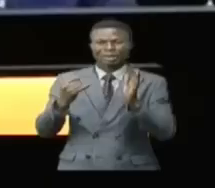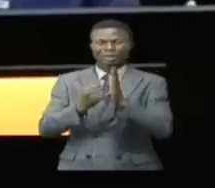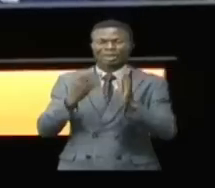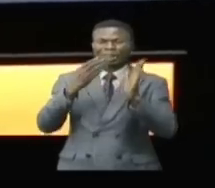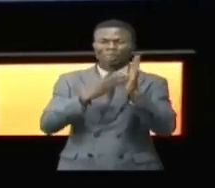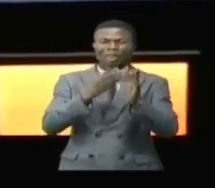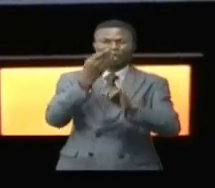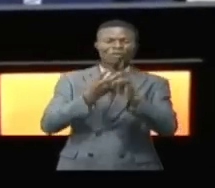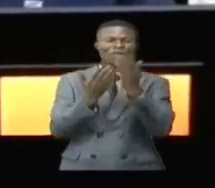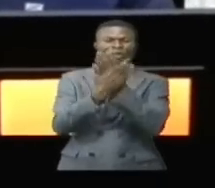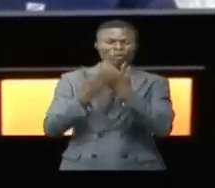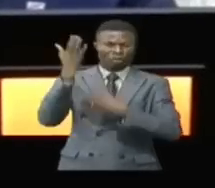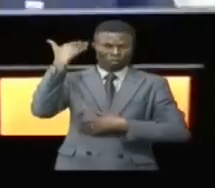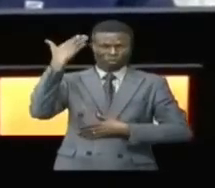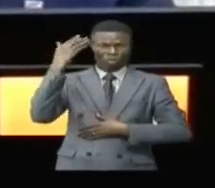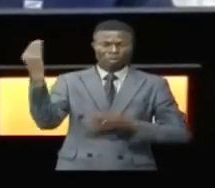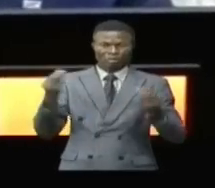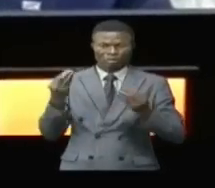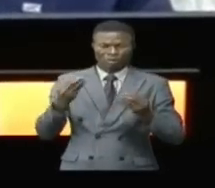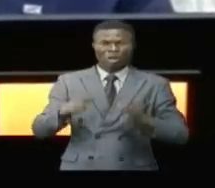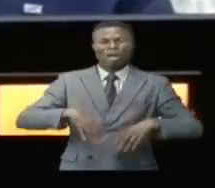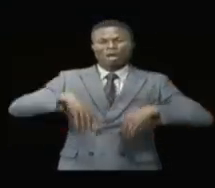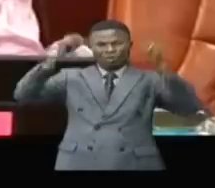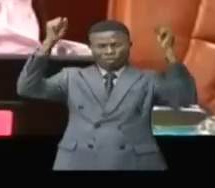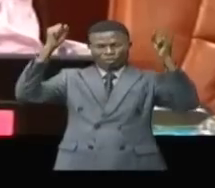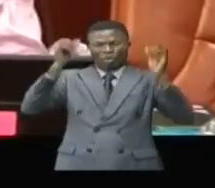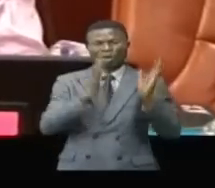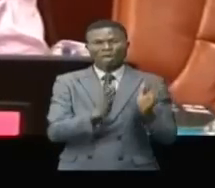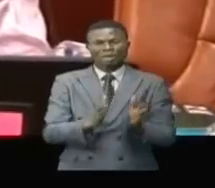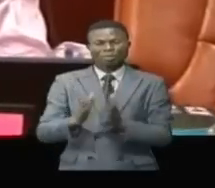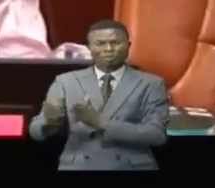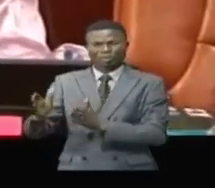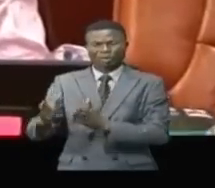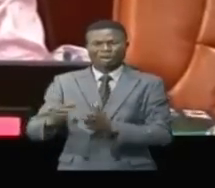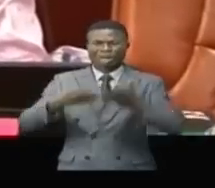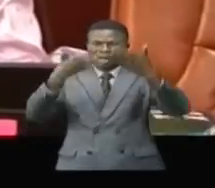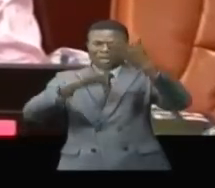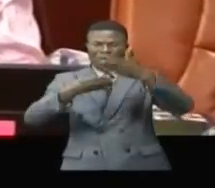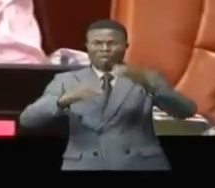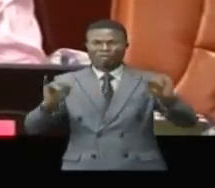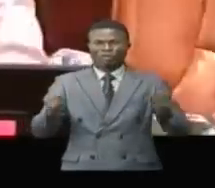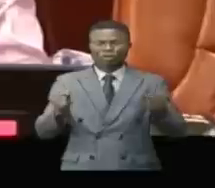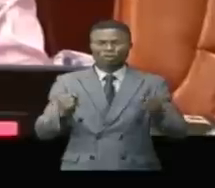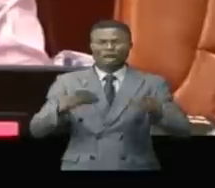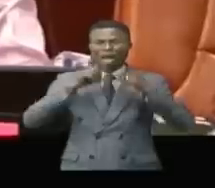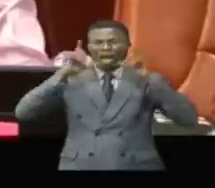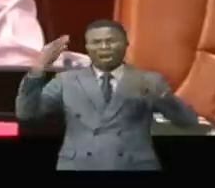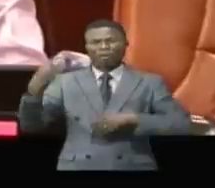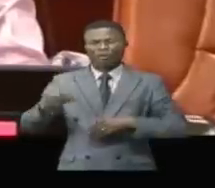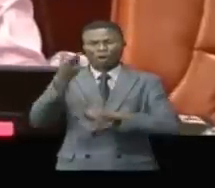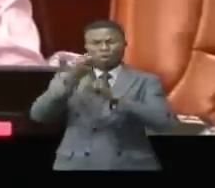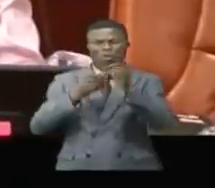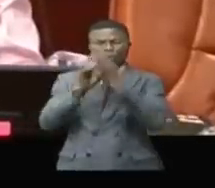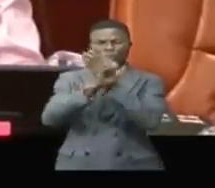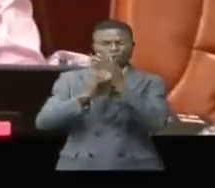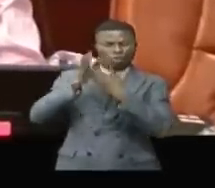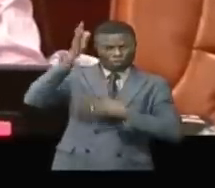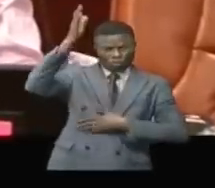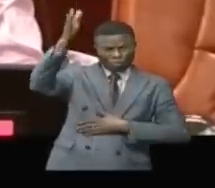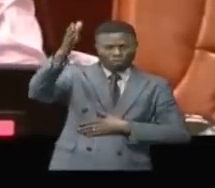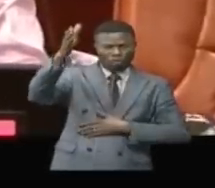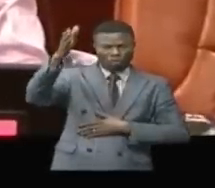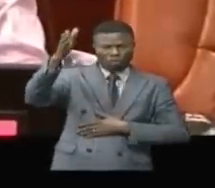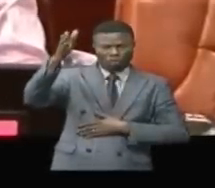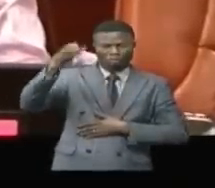juillet dernier afin d'évaluer les préparatifs du 9e jeu de la francophonie prévu au mois d'août prochain.